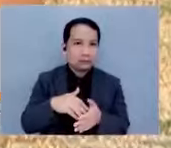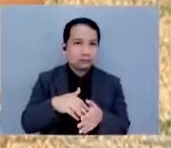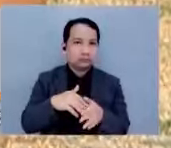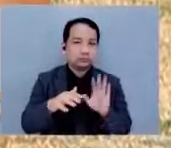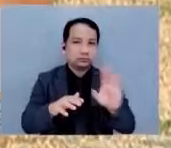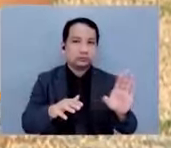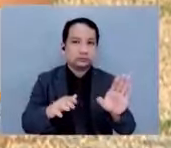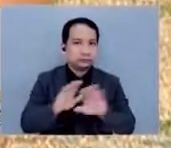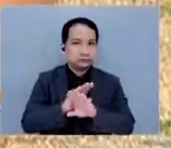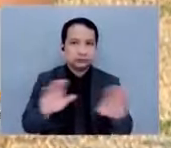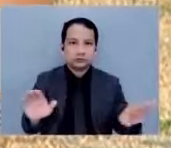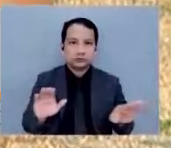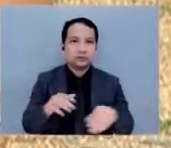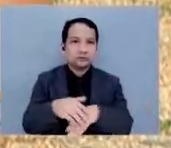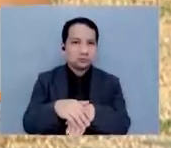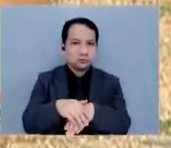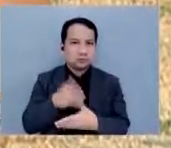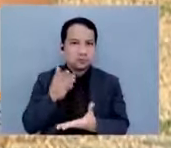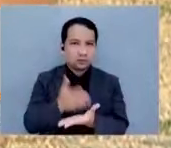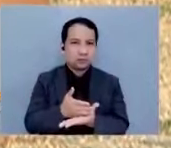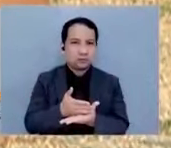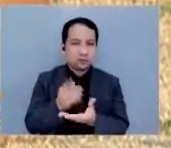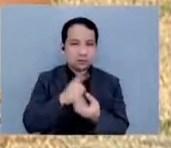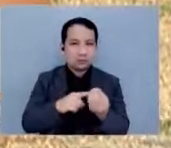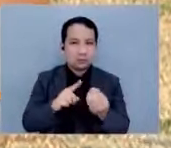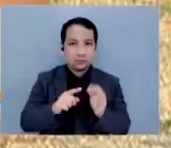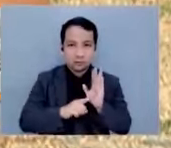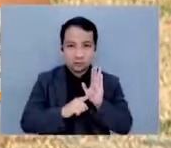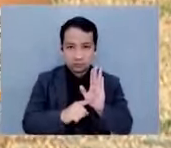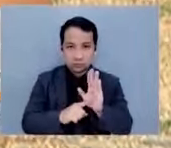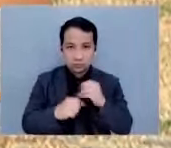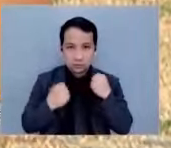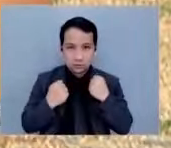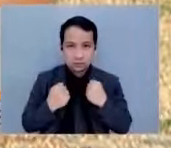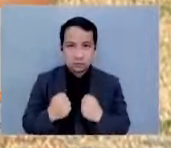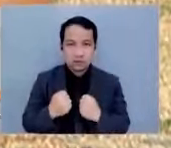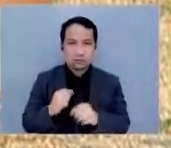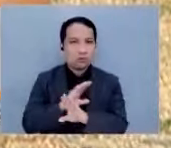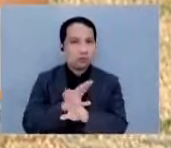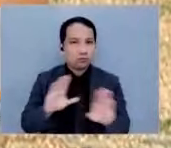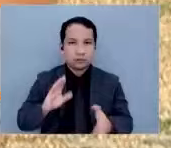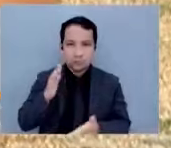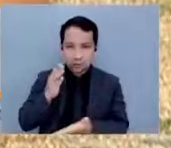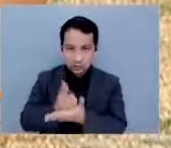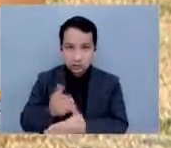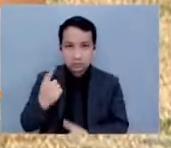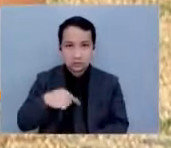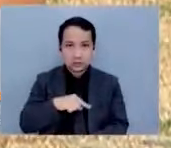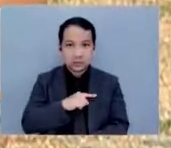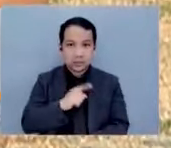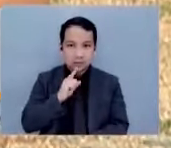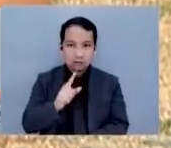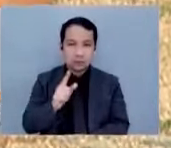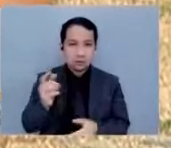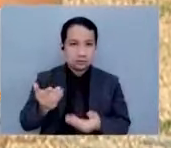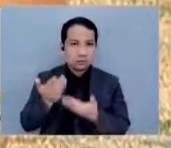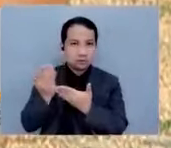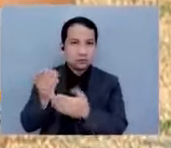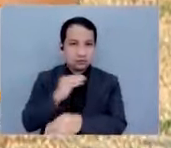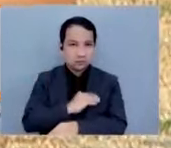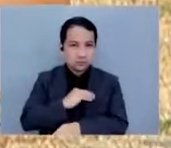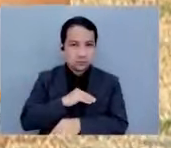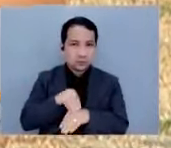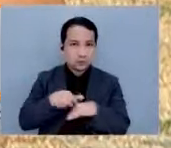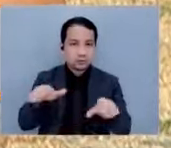sila padadaig sa mga pwersang nagpapakita ng kalakasan. Wala raw makapipigil sa kanila na maghatid ng mga probisyon para sa lahat ng mga